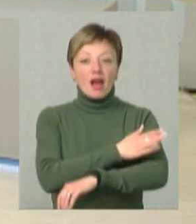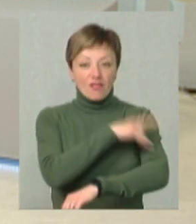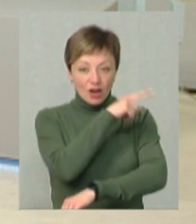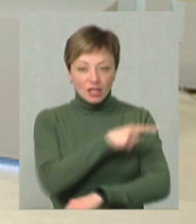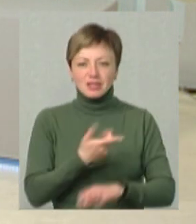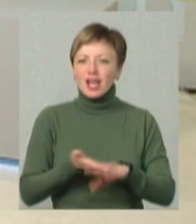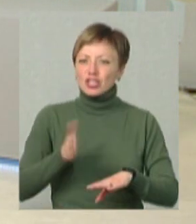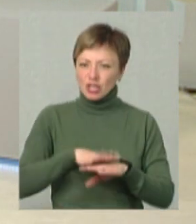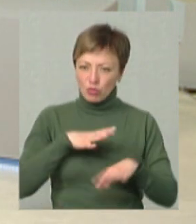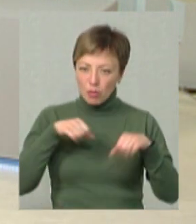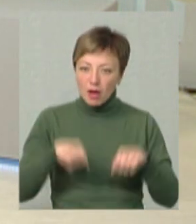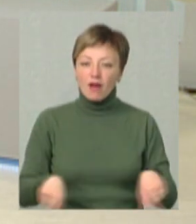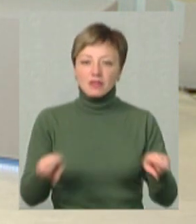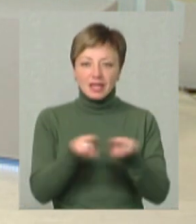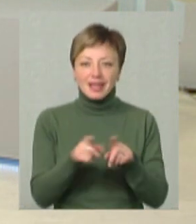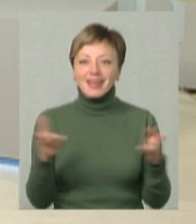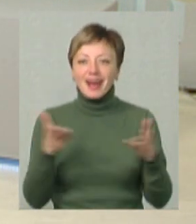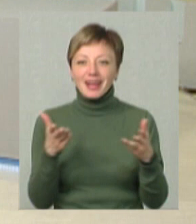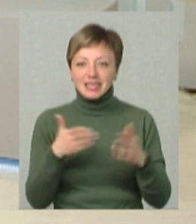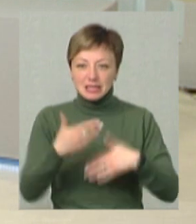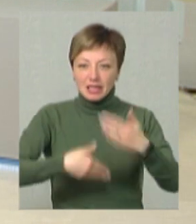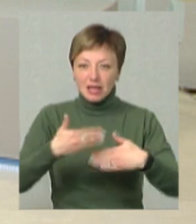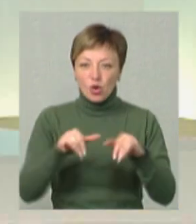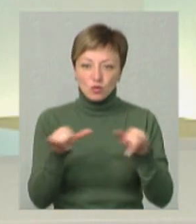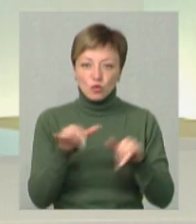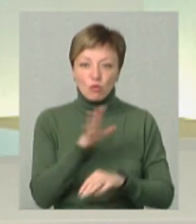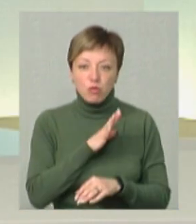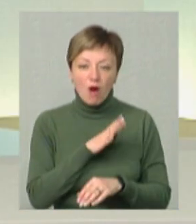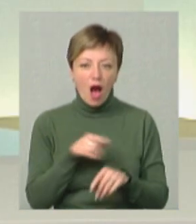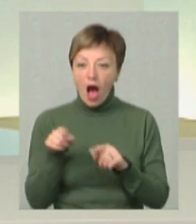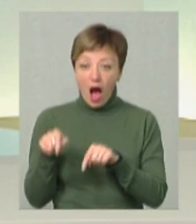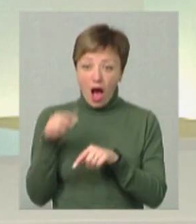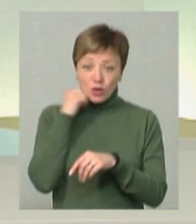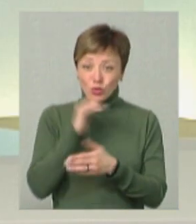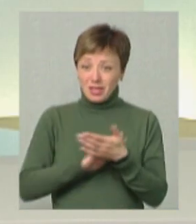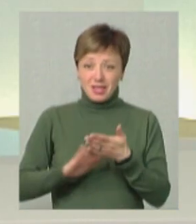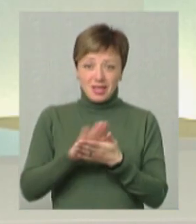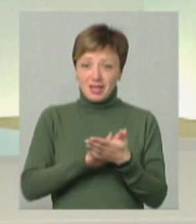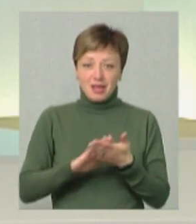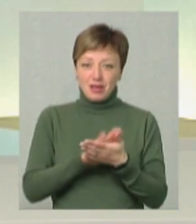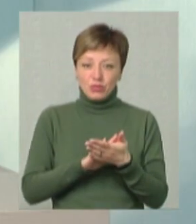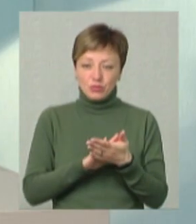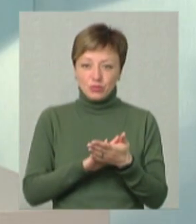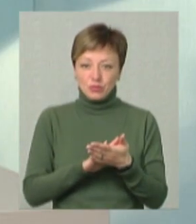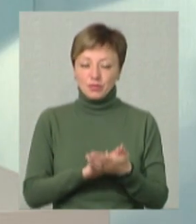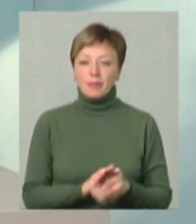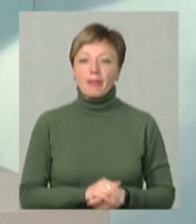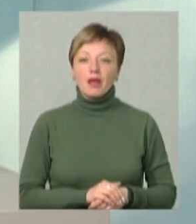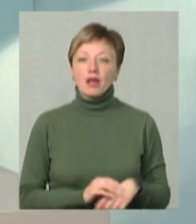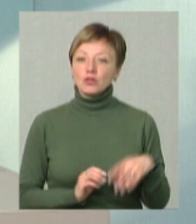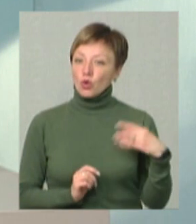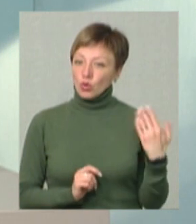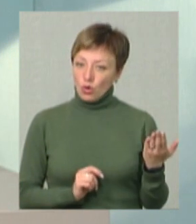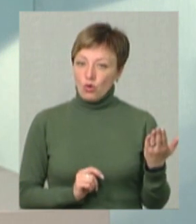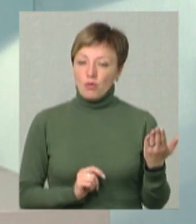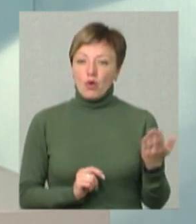було тяжке, але все рівно хоч якийсь стрим був. А тут ніякого стриму. З одного боку,